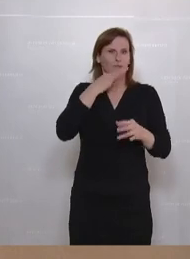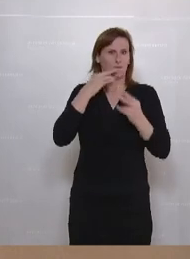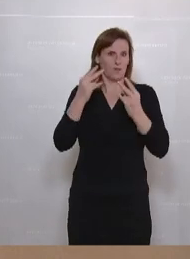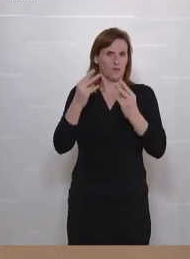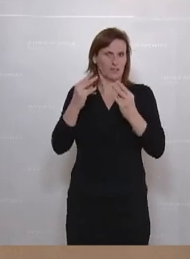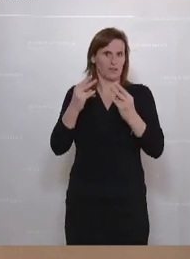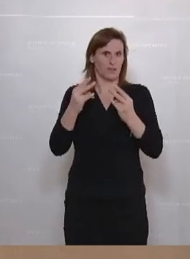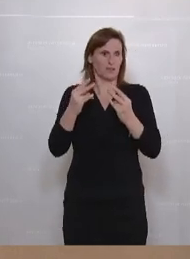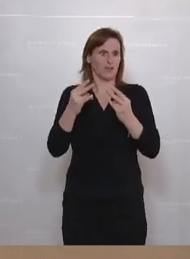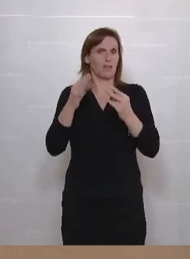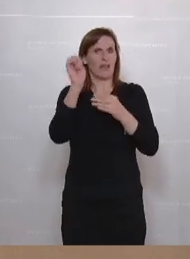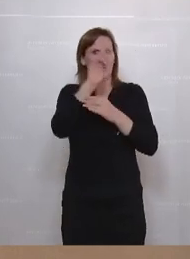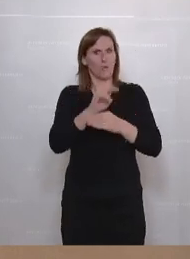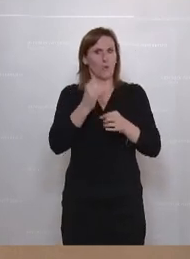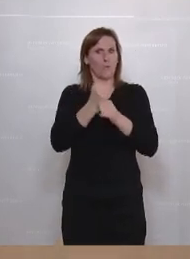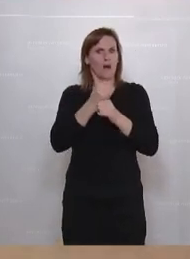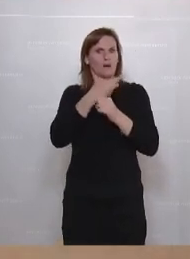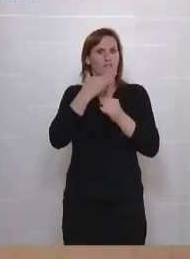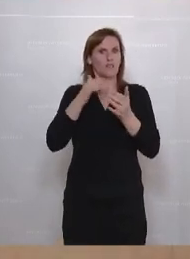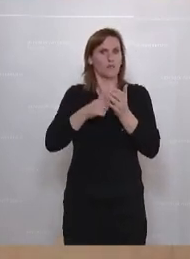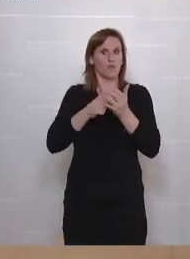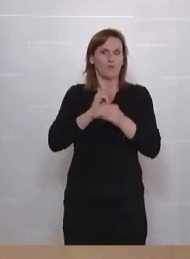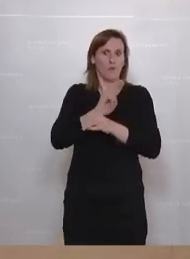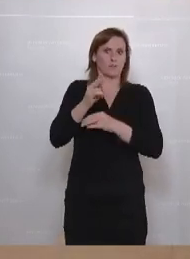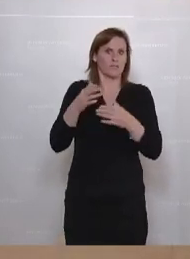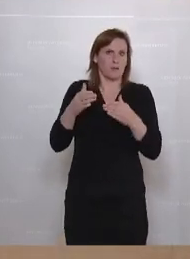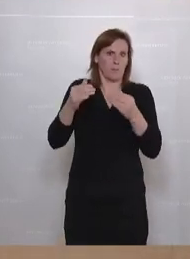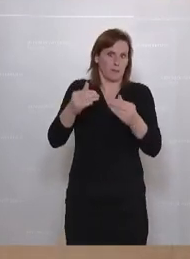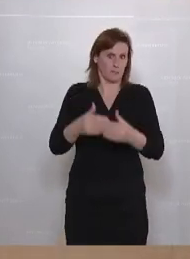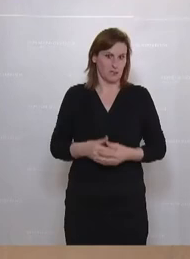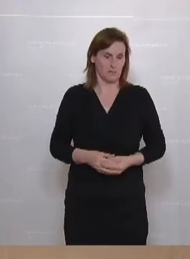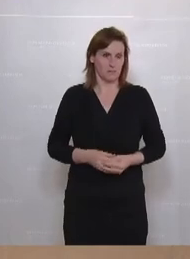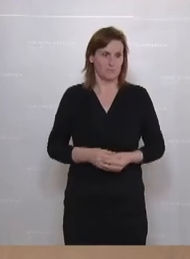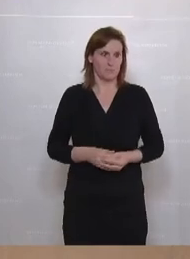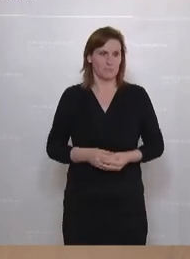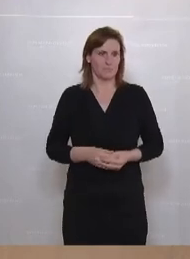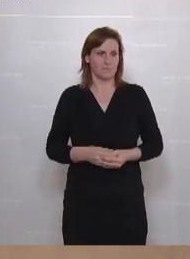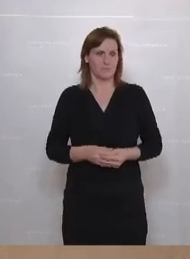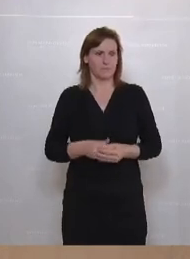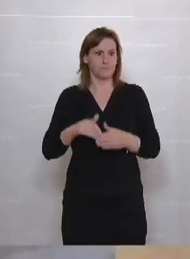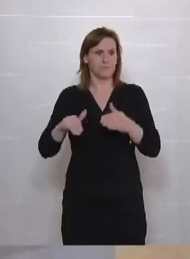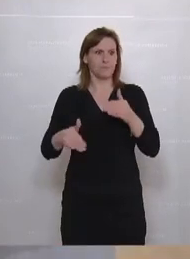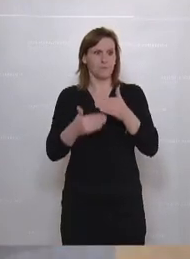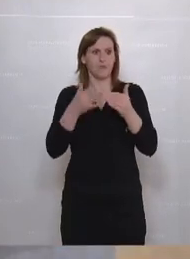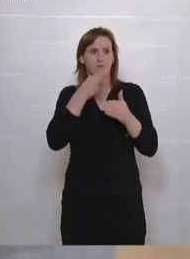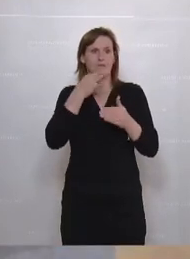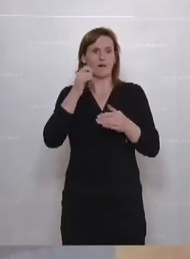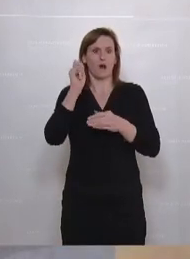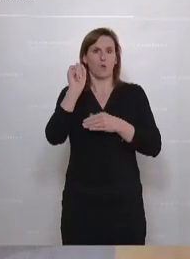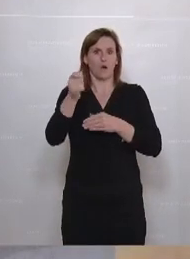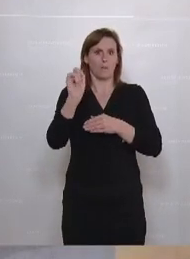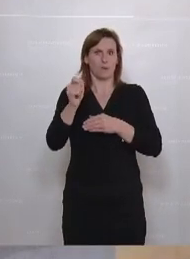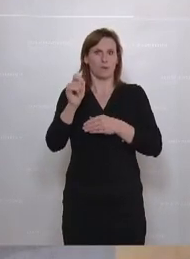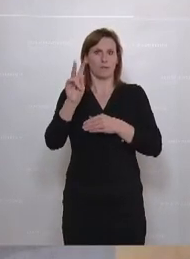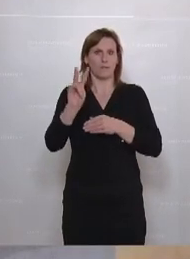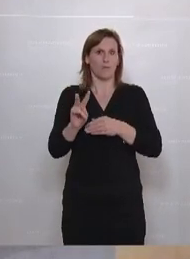ein Bremsblock. Die nächste Zusatzfrage stellt die Abgeordnete Vogler. Herr Minister, der Westbalkan ist auch bekannt dafür, dass es den Roma